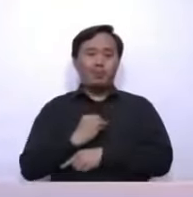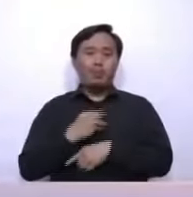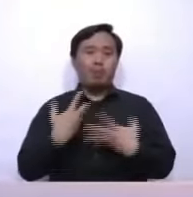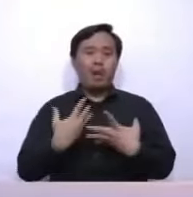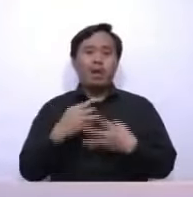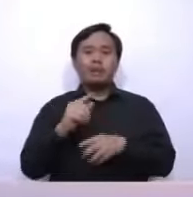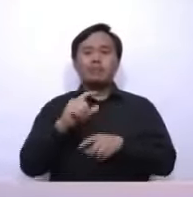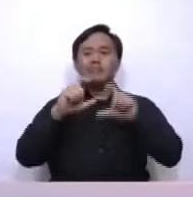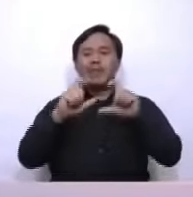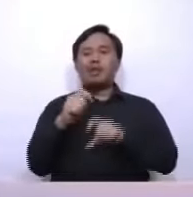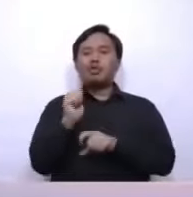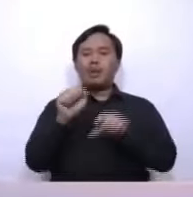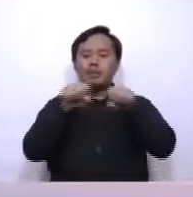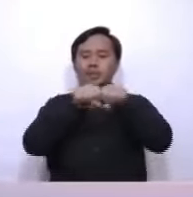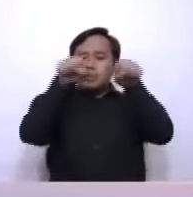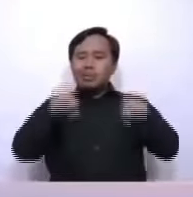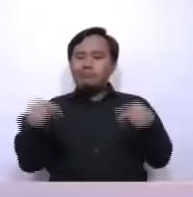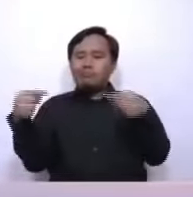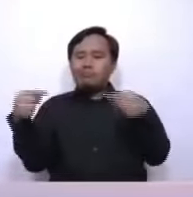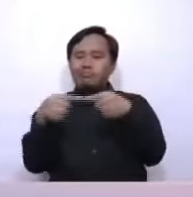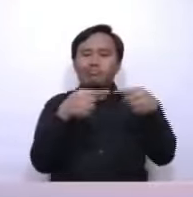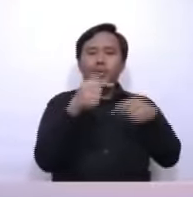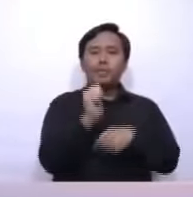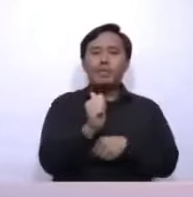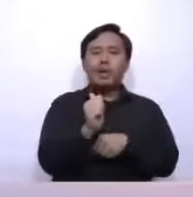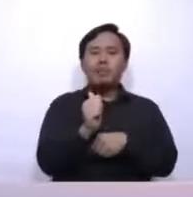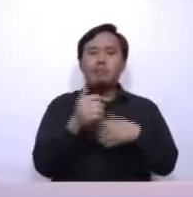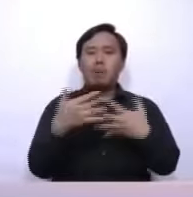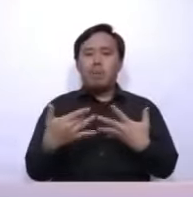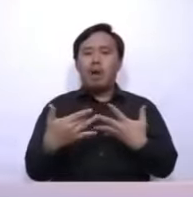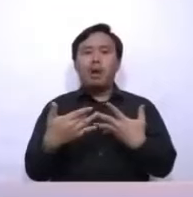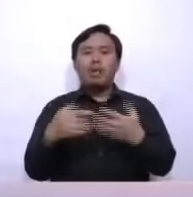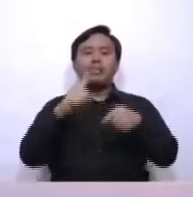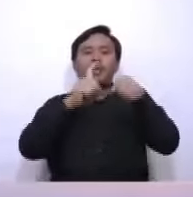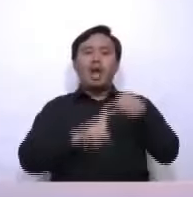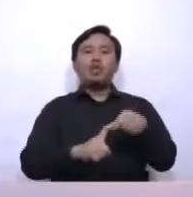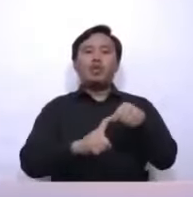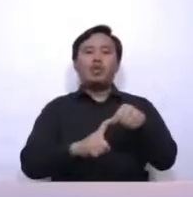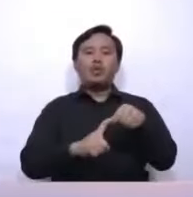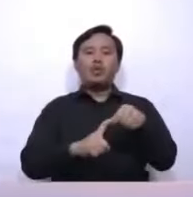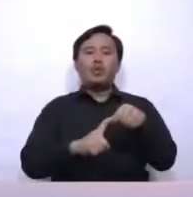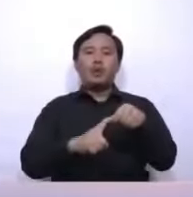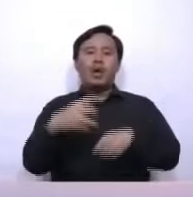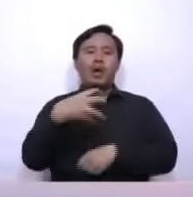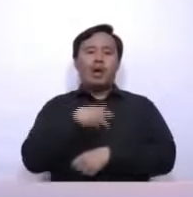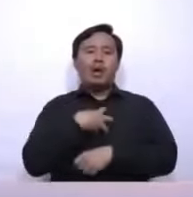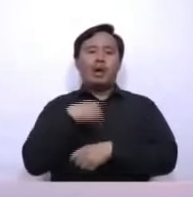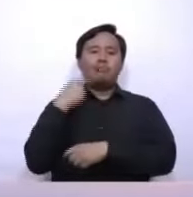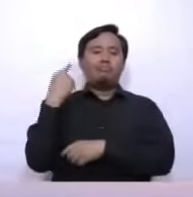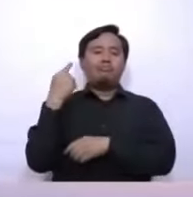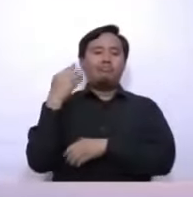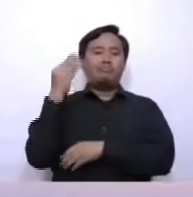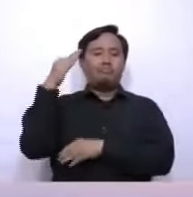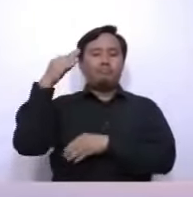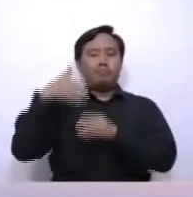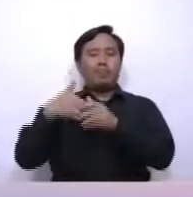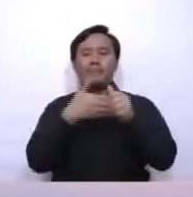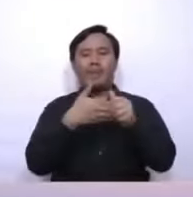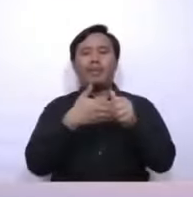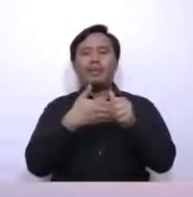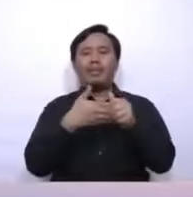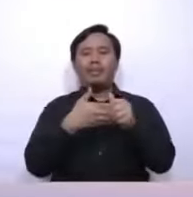penyelesaian integrasi sistem keseluruhan itu terletak pada political will kepala daerah. Sehebat apapun sebuah